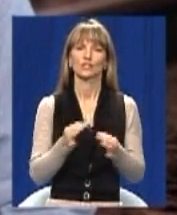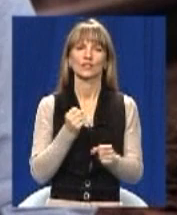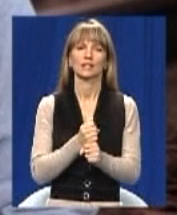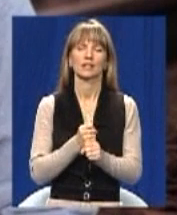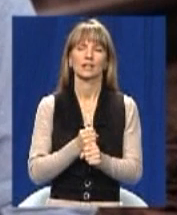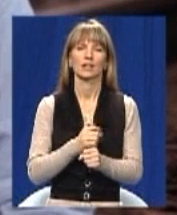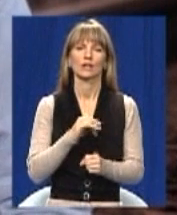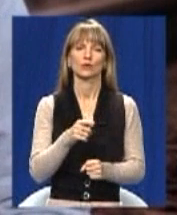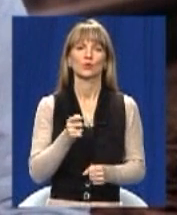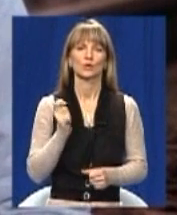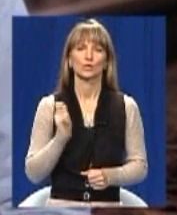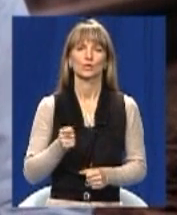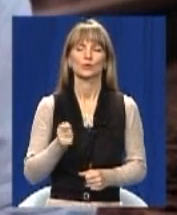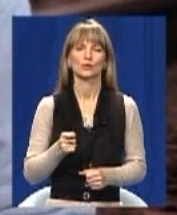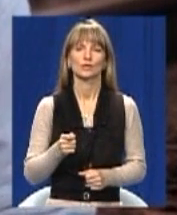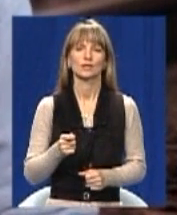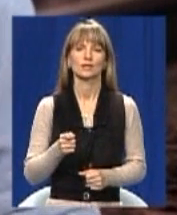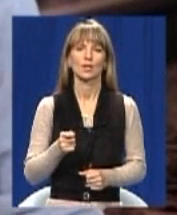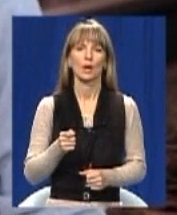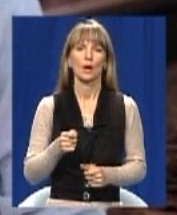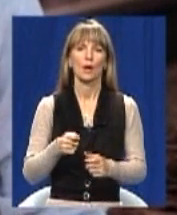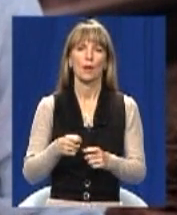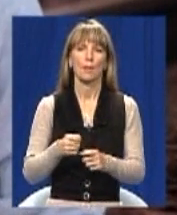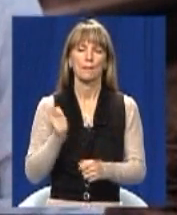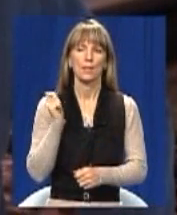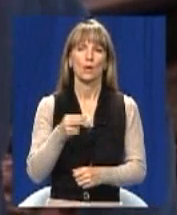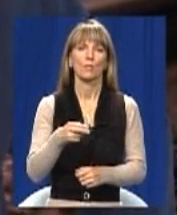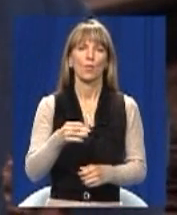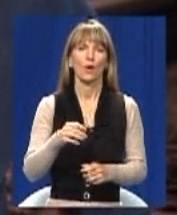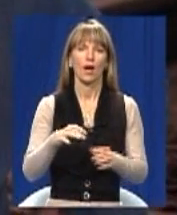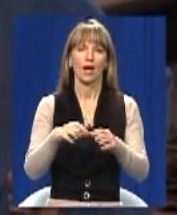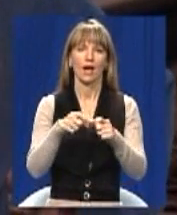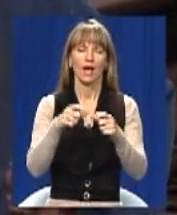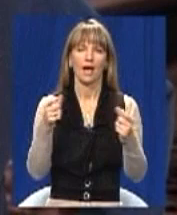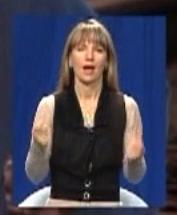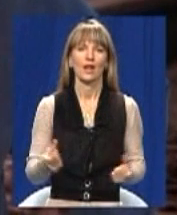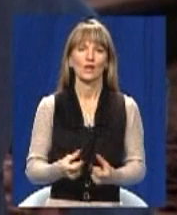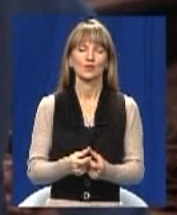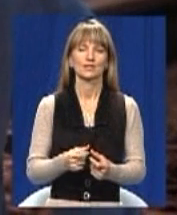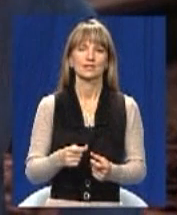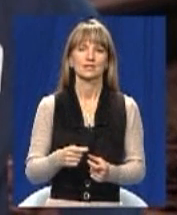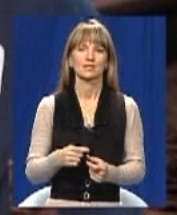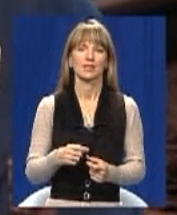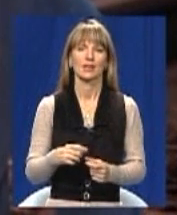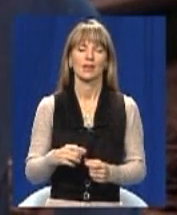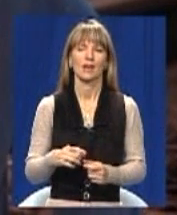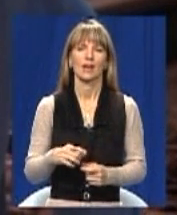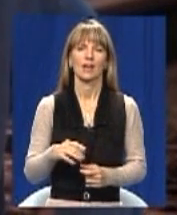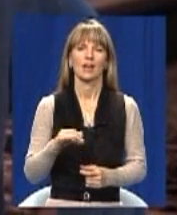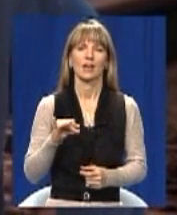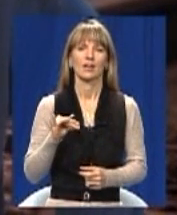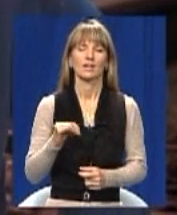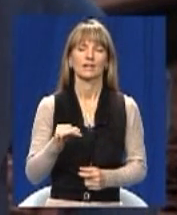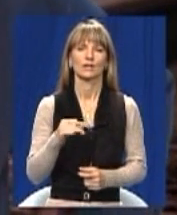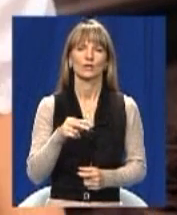он стучит по мотком, по колесу. А еще здесь воют железнодорожники, они ходят